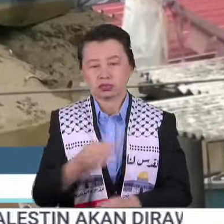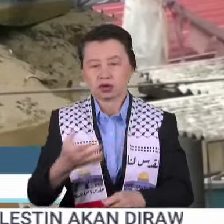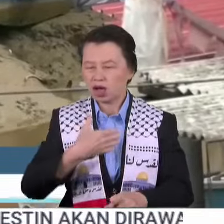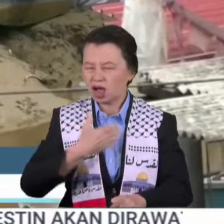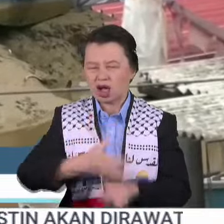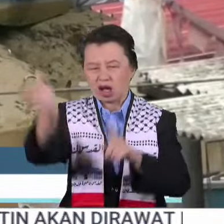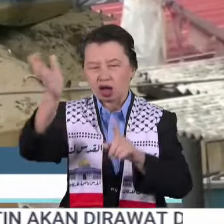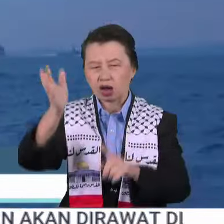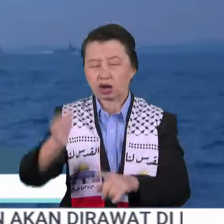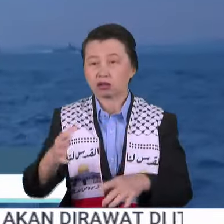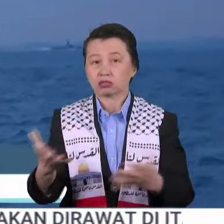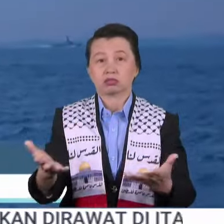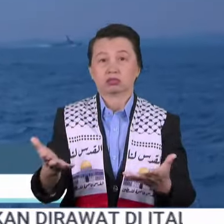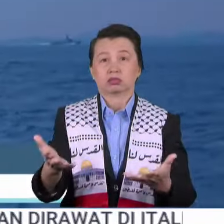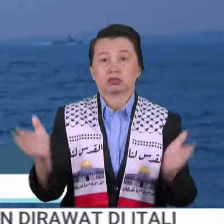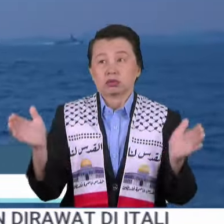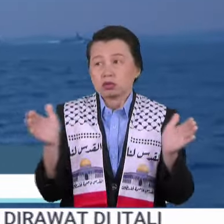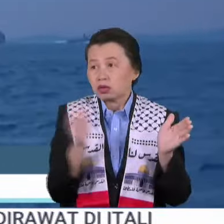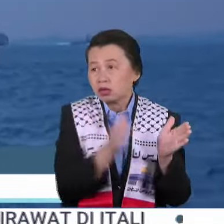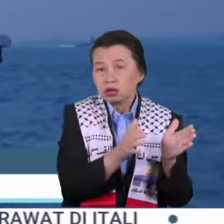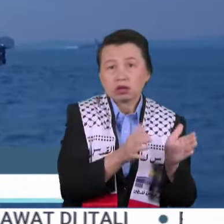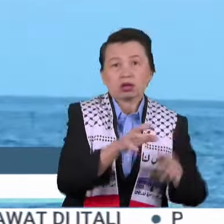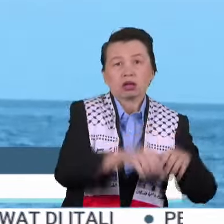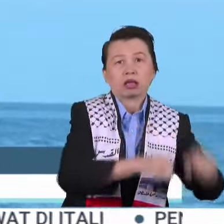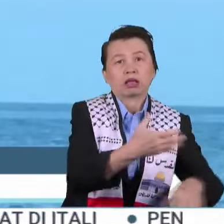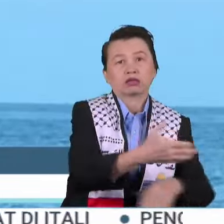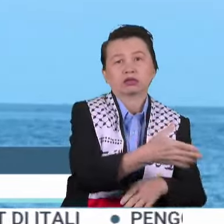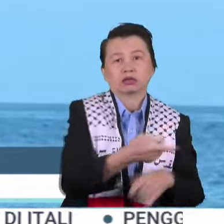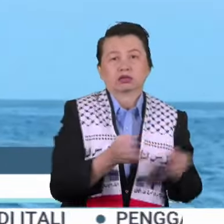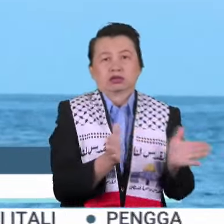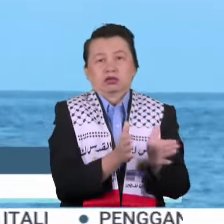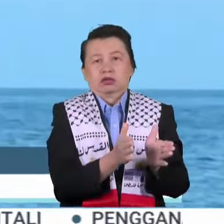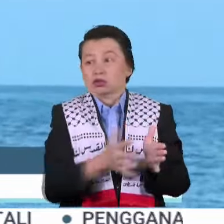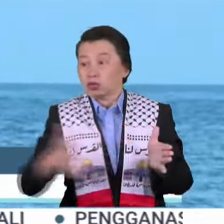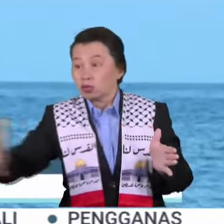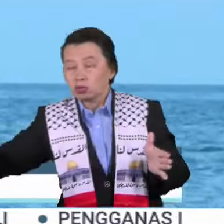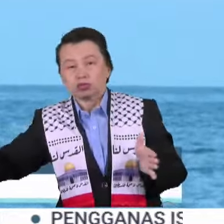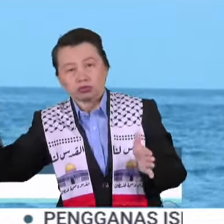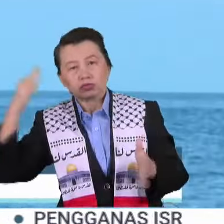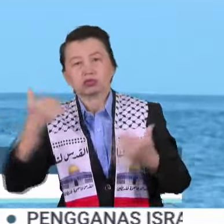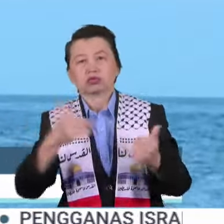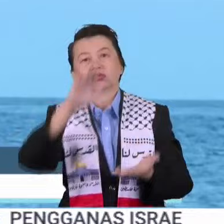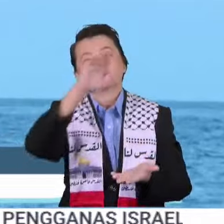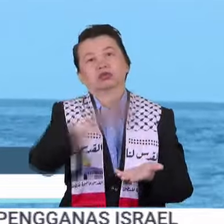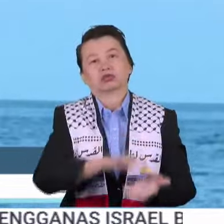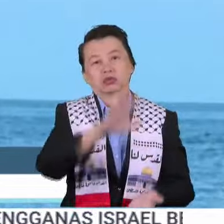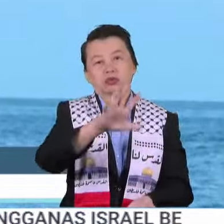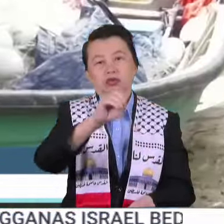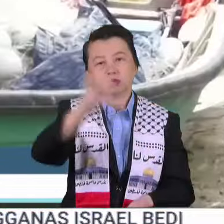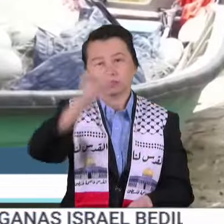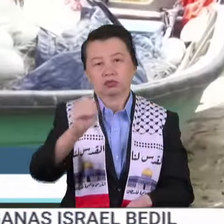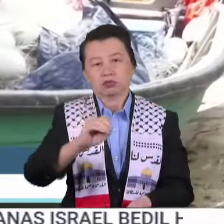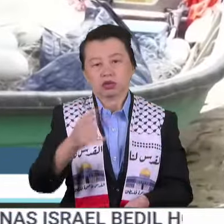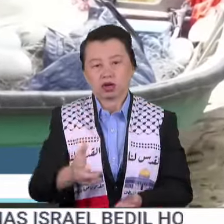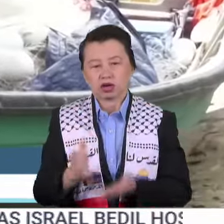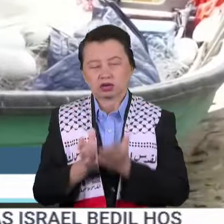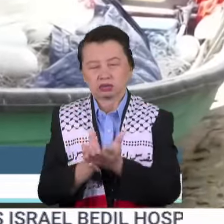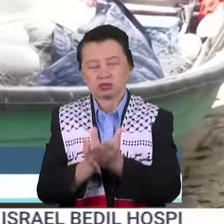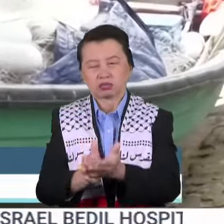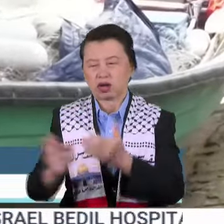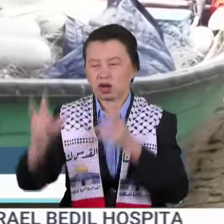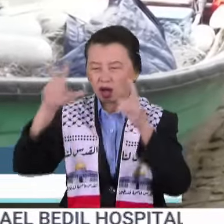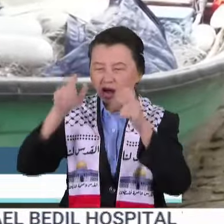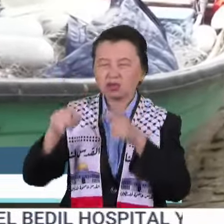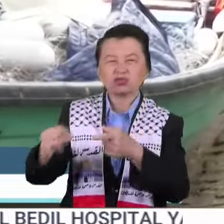dihalau kawasan pencarian yang semakin mengecil menyebabkan penyusutan rezeki lebih 50%. Kehadiran kapal hantu yang berlabuh juga